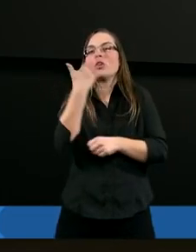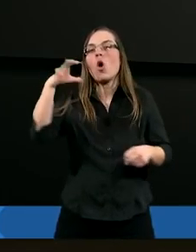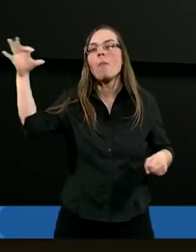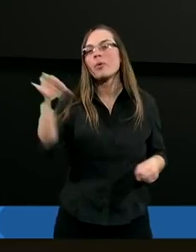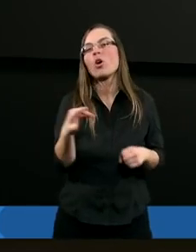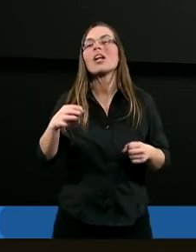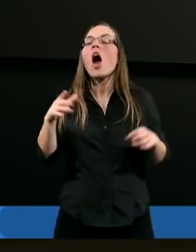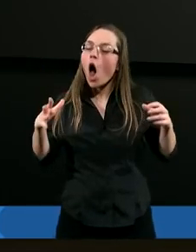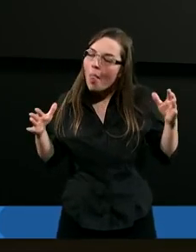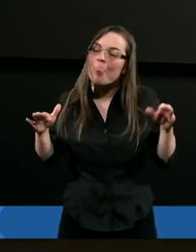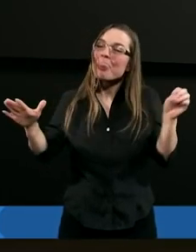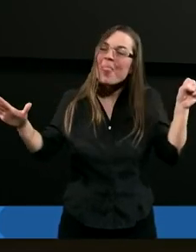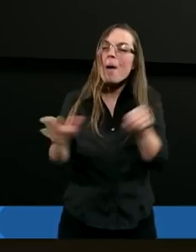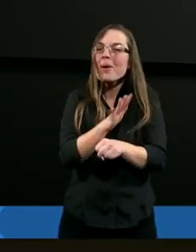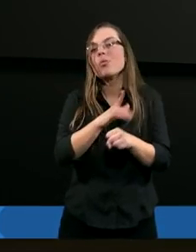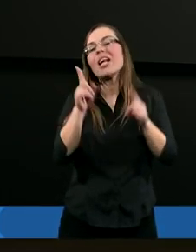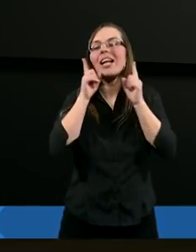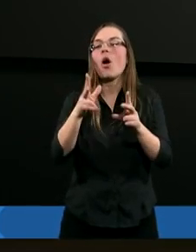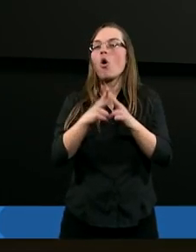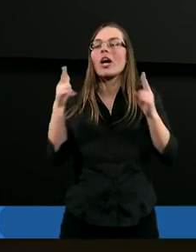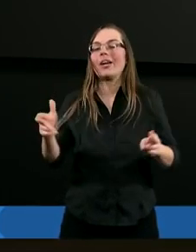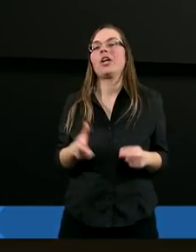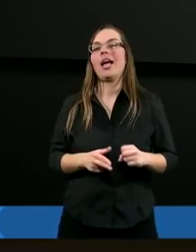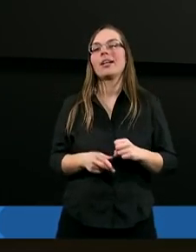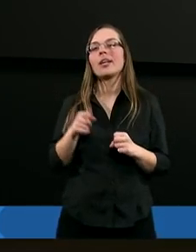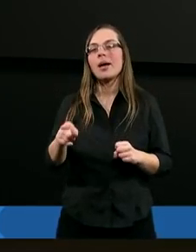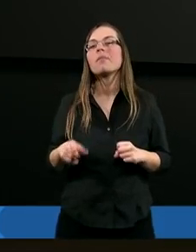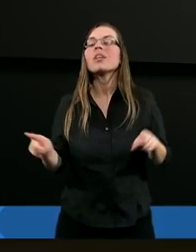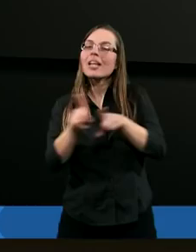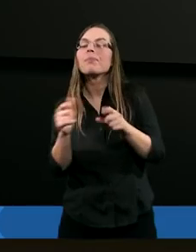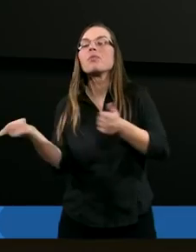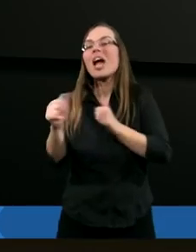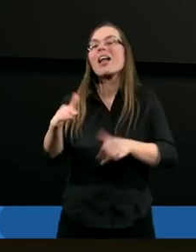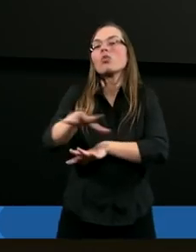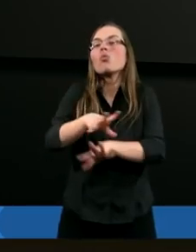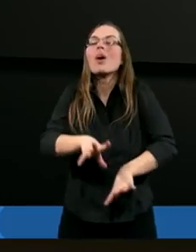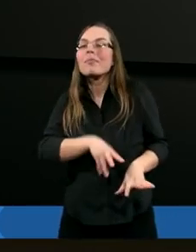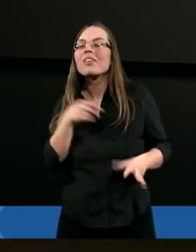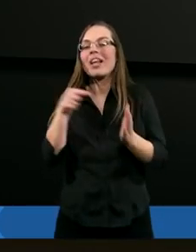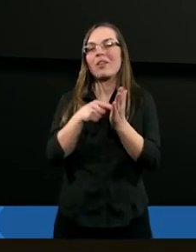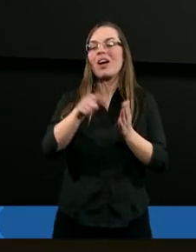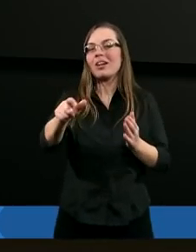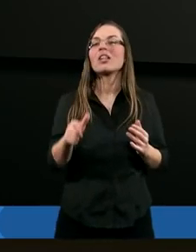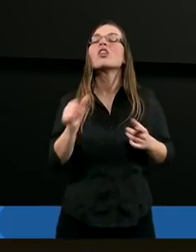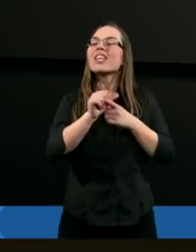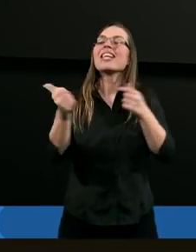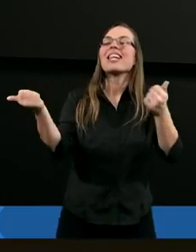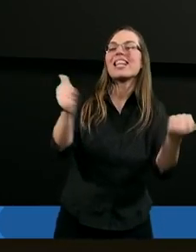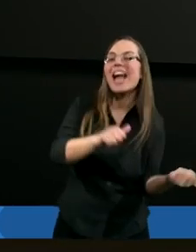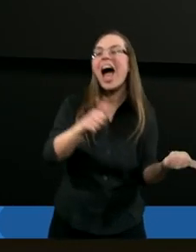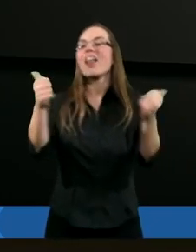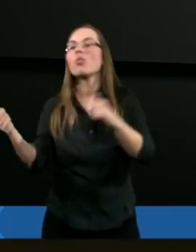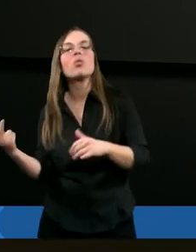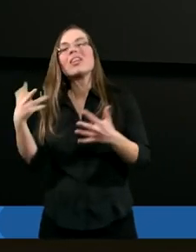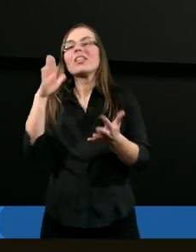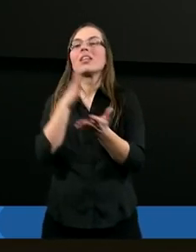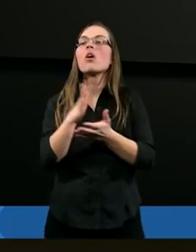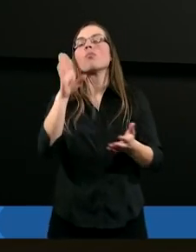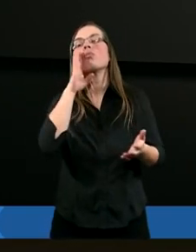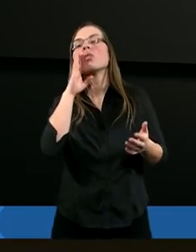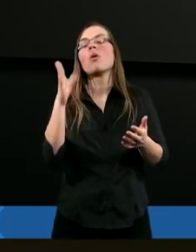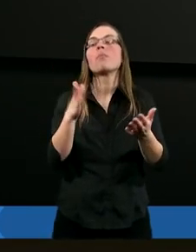to określenie napełnienie. Ale to samo chrzest Duchem Świętym to jest zanurzenie. To nie tylko